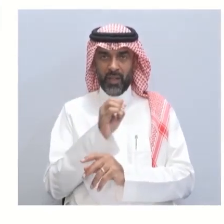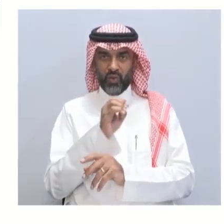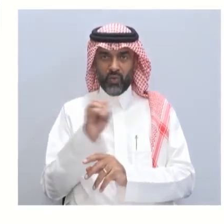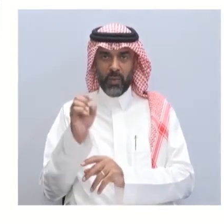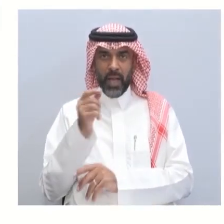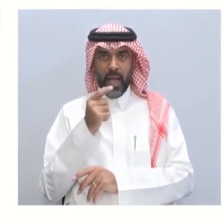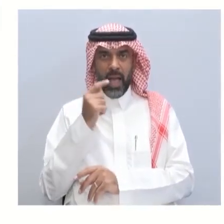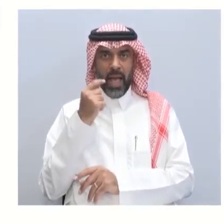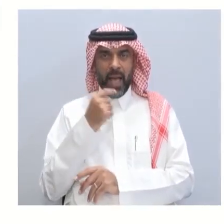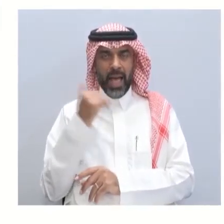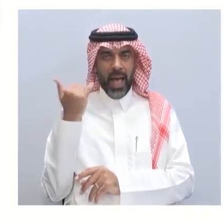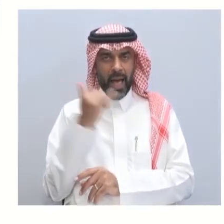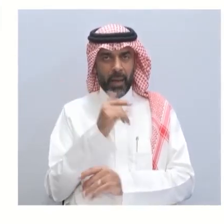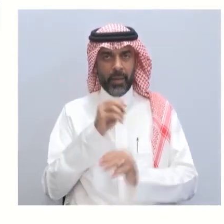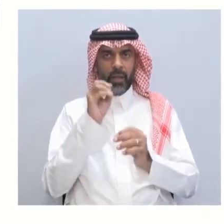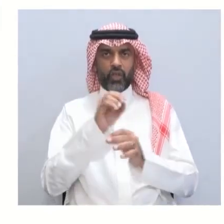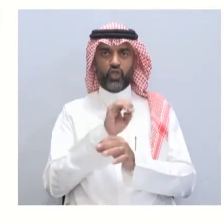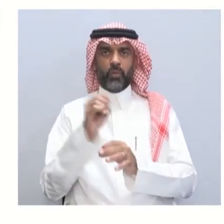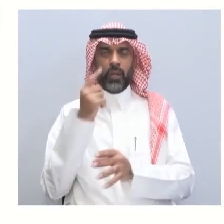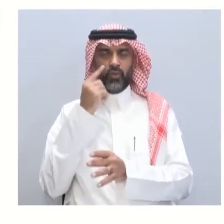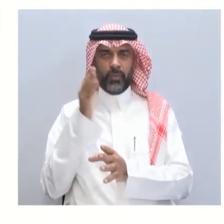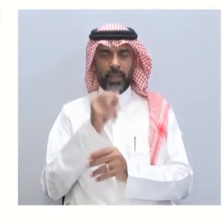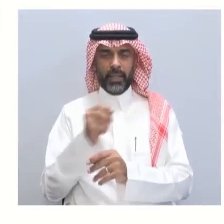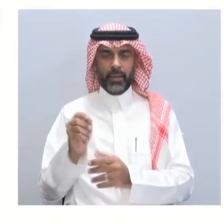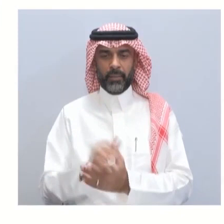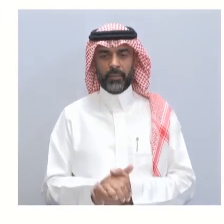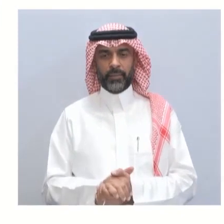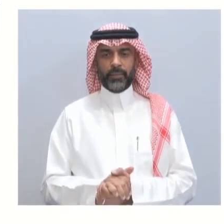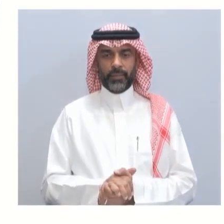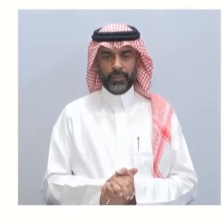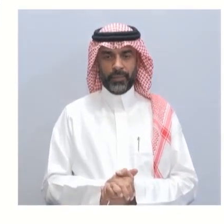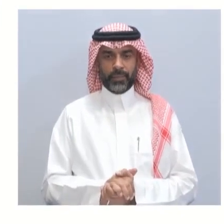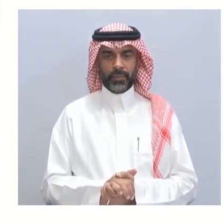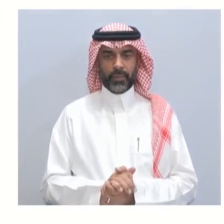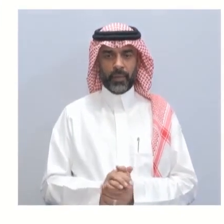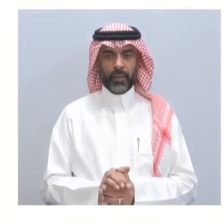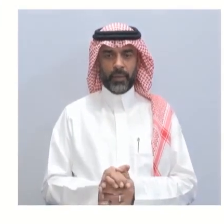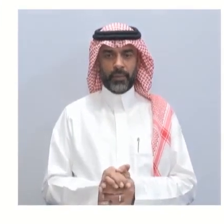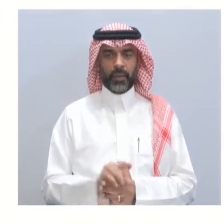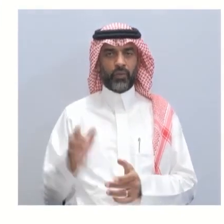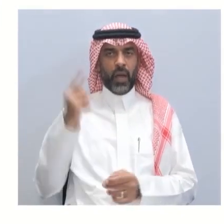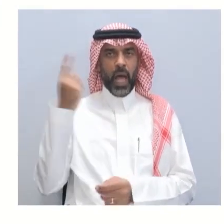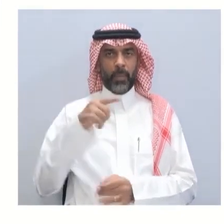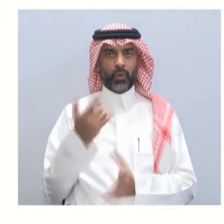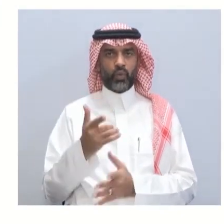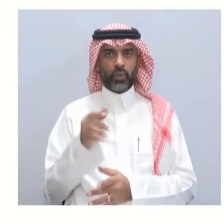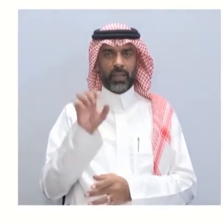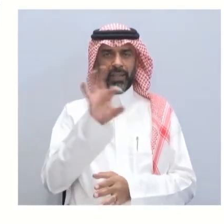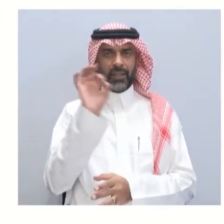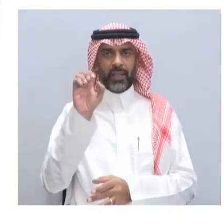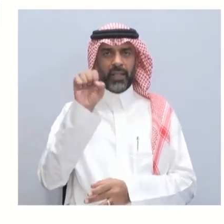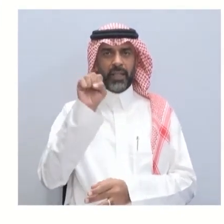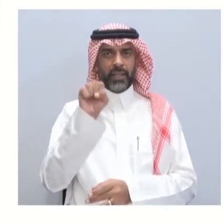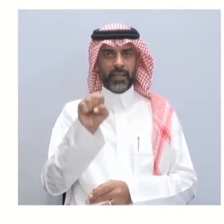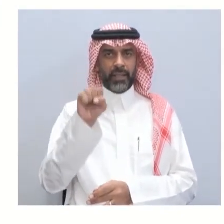لدي يتبقى لدينا تحديد محتوى القائمه اذا نختار امر ست المنتس